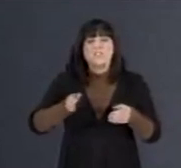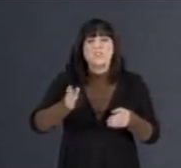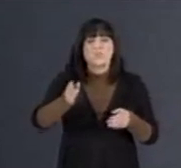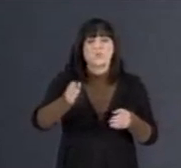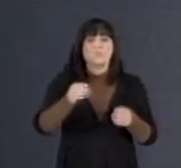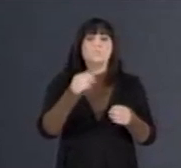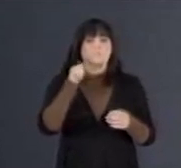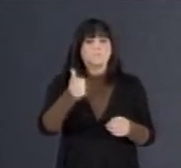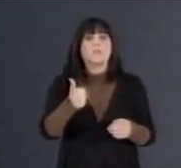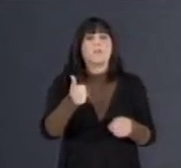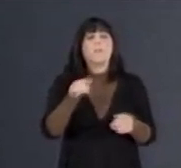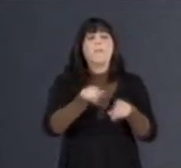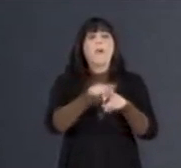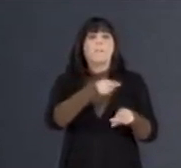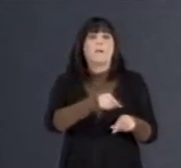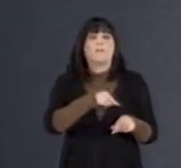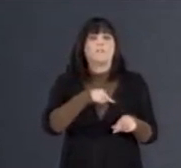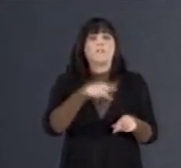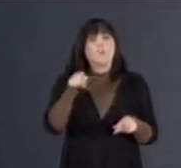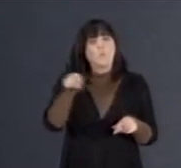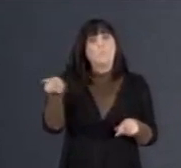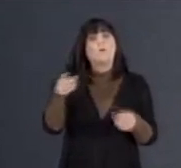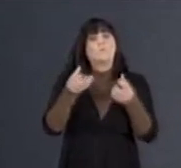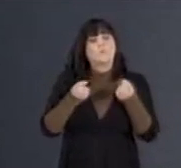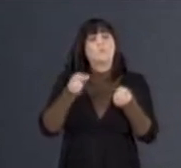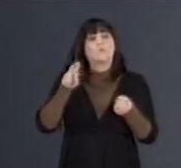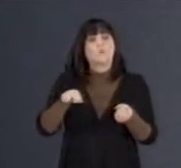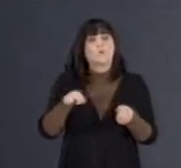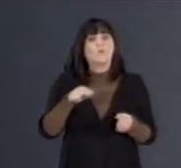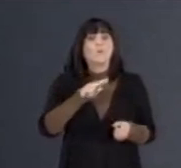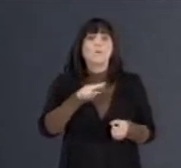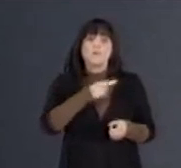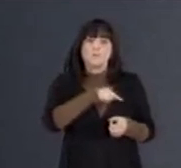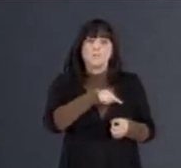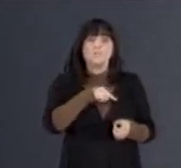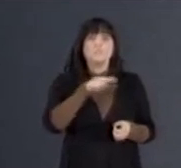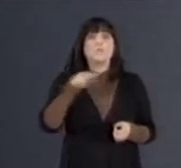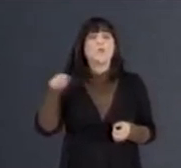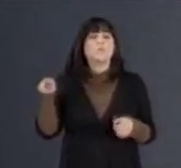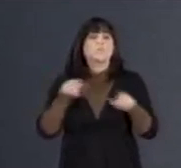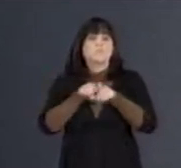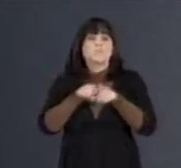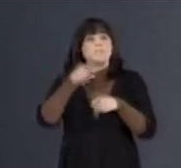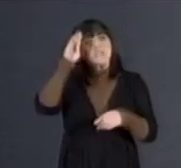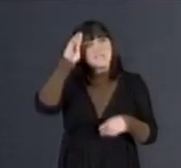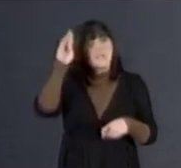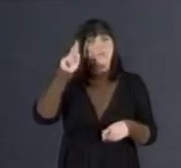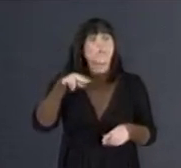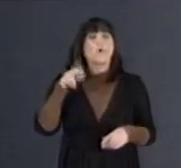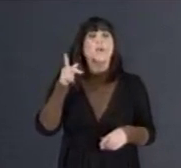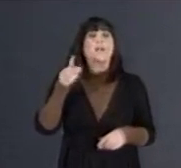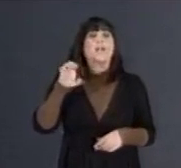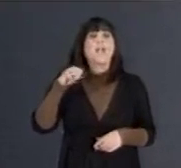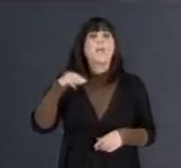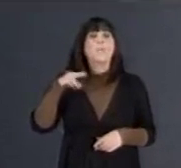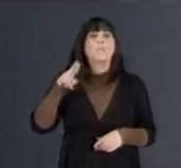Pħal Njið, Pħal Njið Ī ESM, Iħħi works. – to run Kristani at Macampanna ħta'